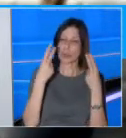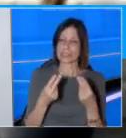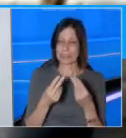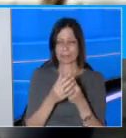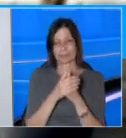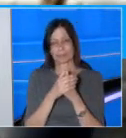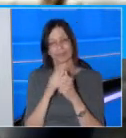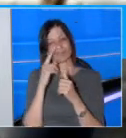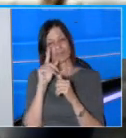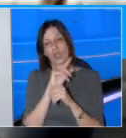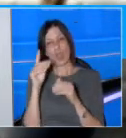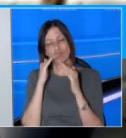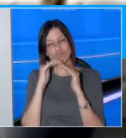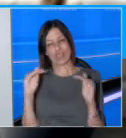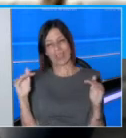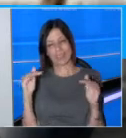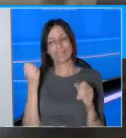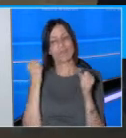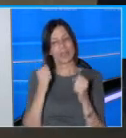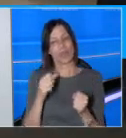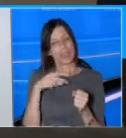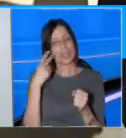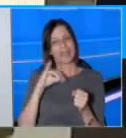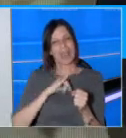לא שקט, ובטוח יהיה עוד מעניין